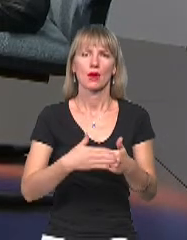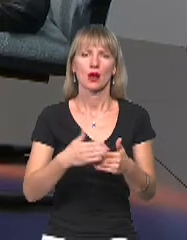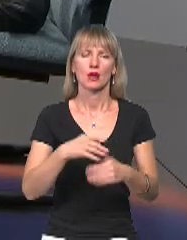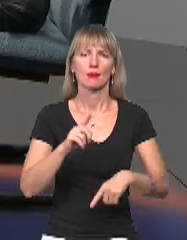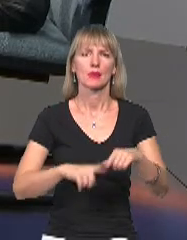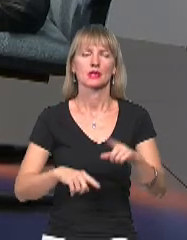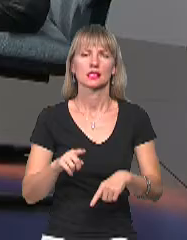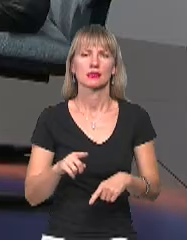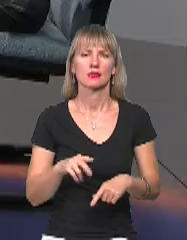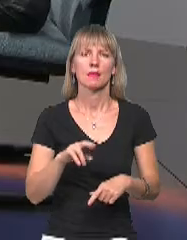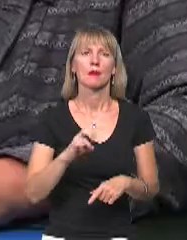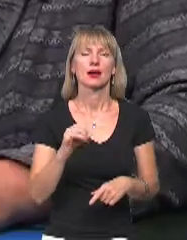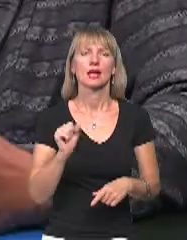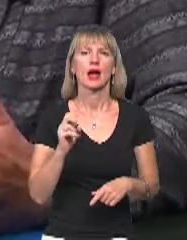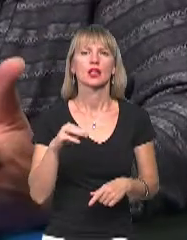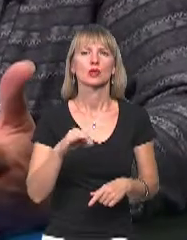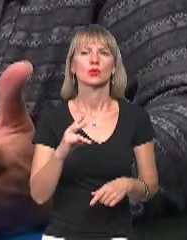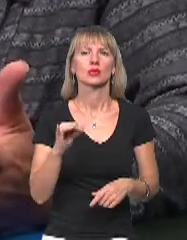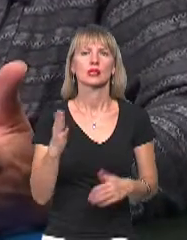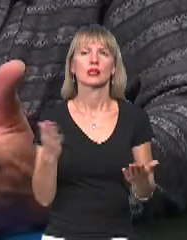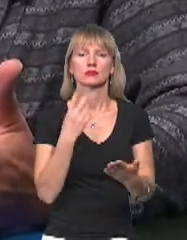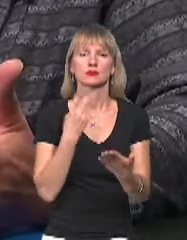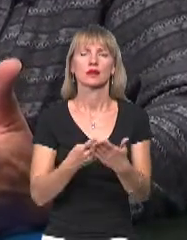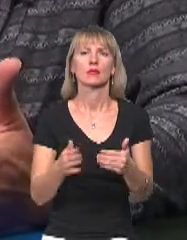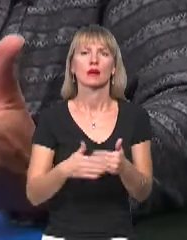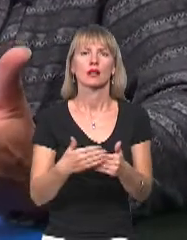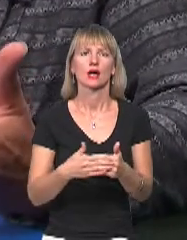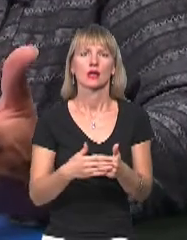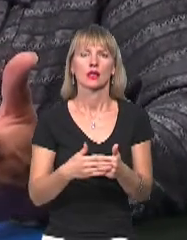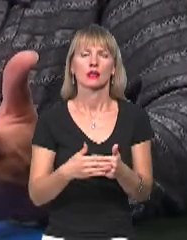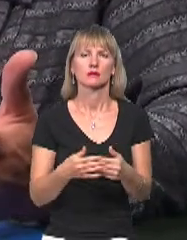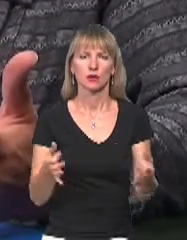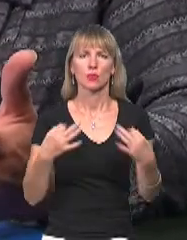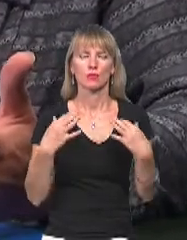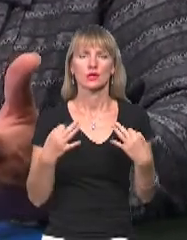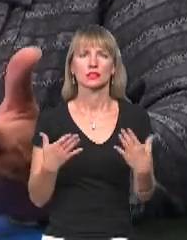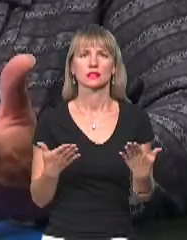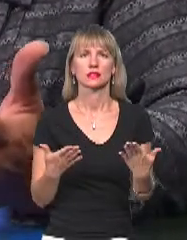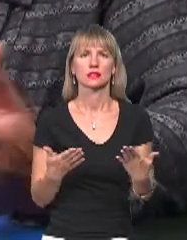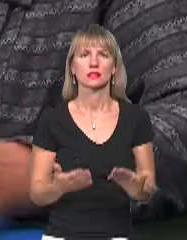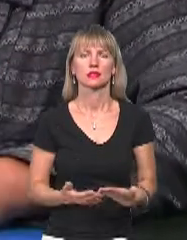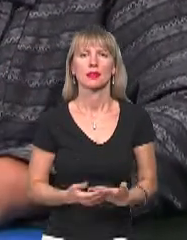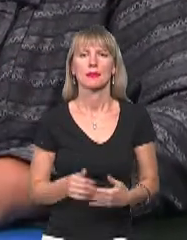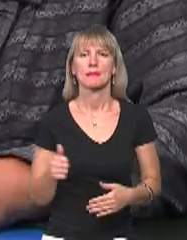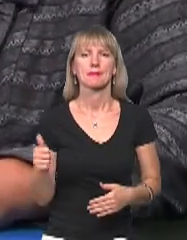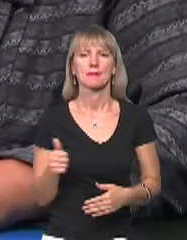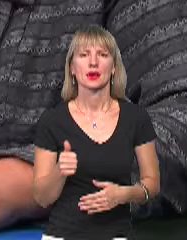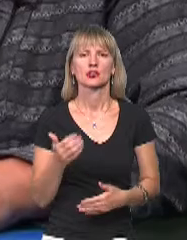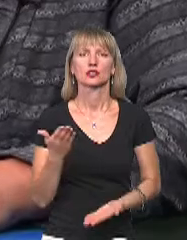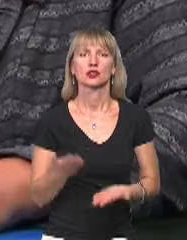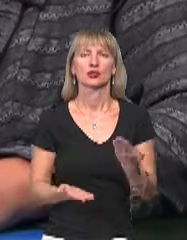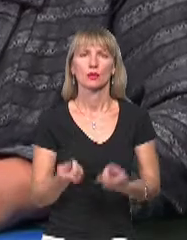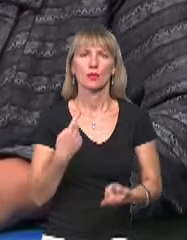батьків. От, пані Антоніна, яке передбачене покарання? Поділіться досвідом. Якщо дітей повертали... перш за все,